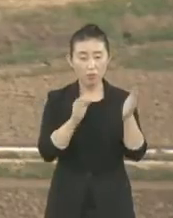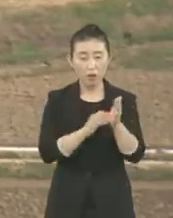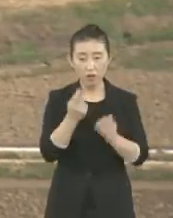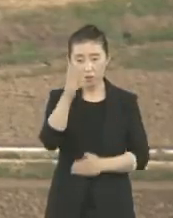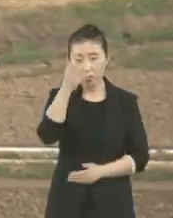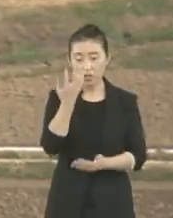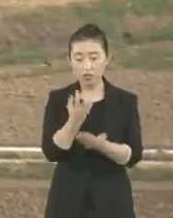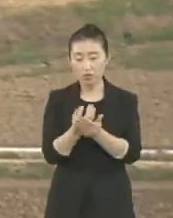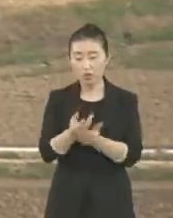했습니다